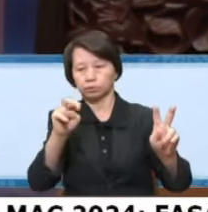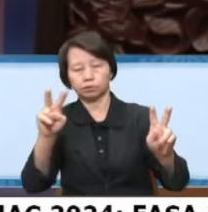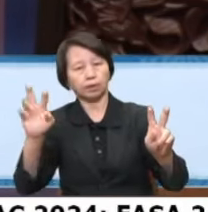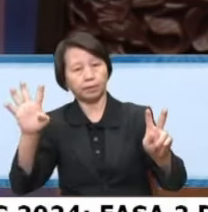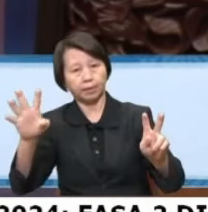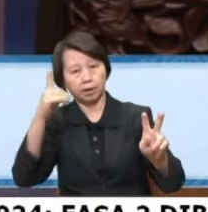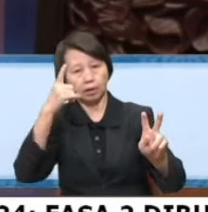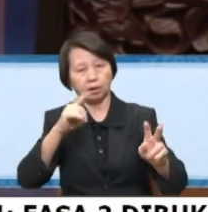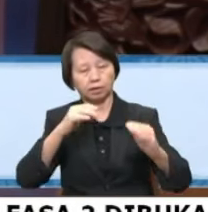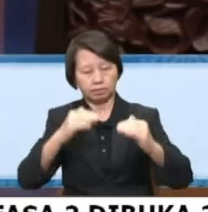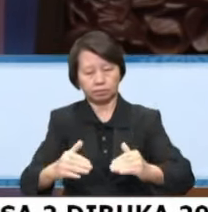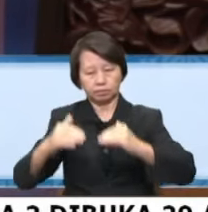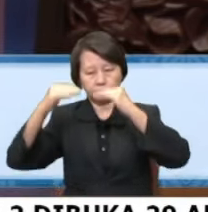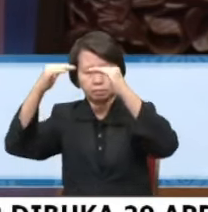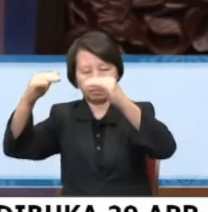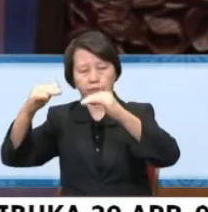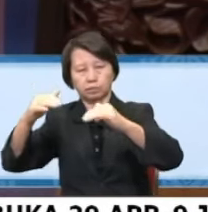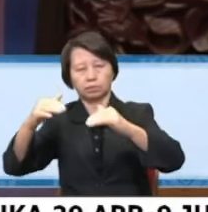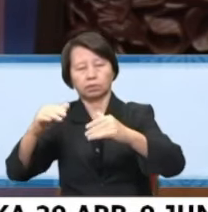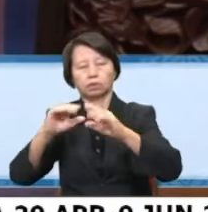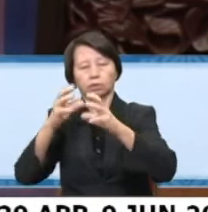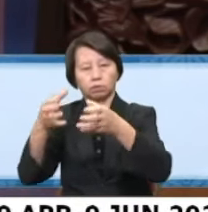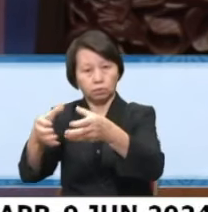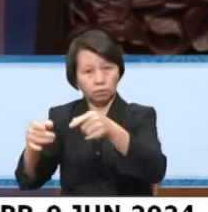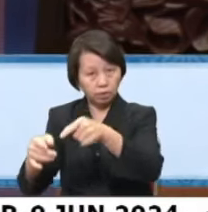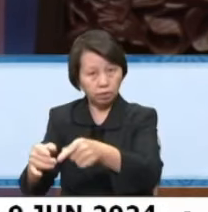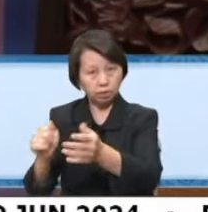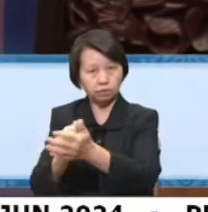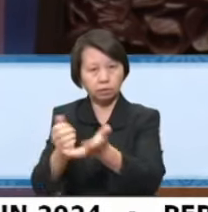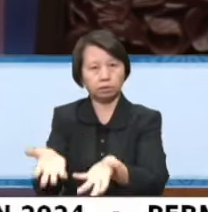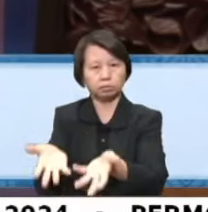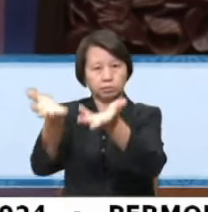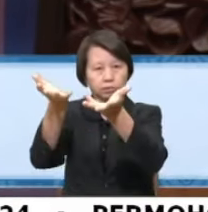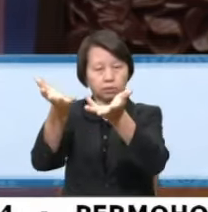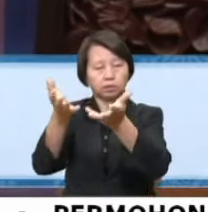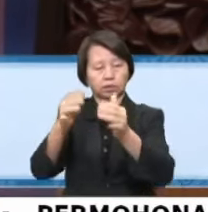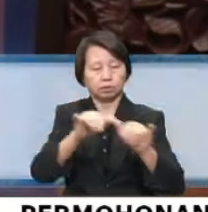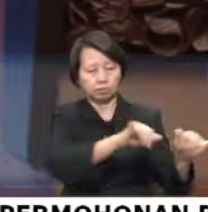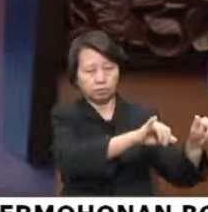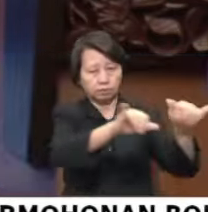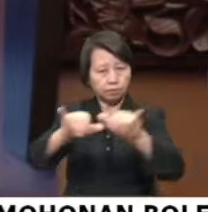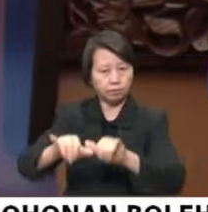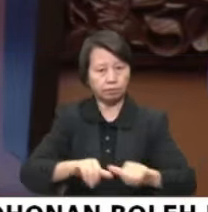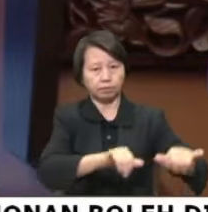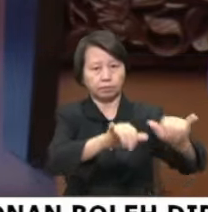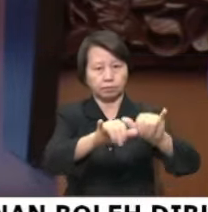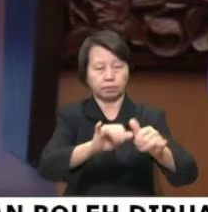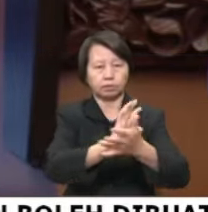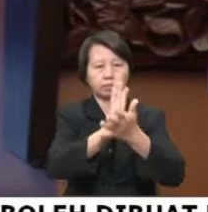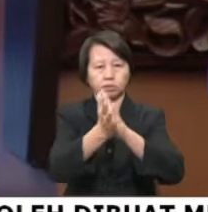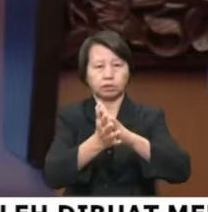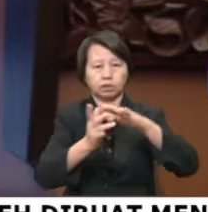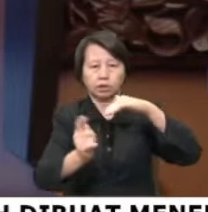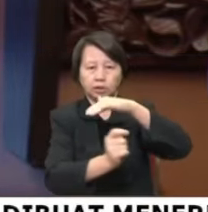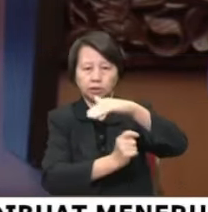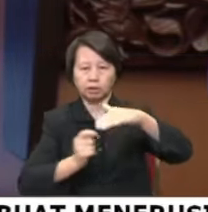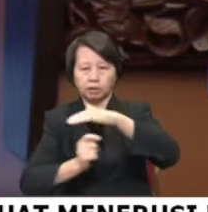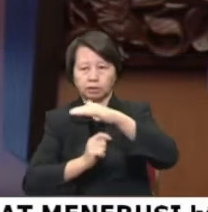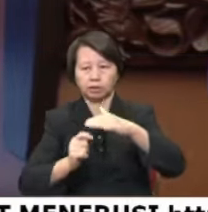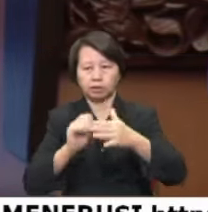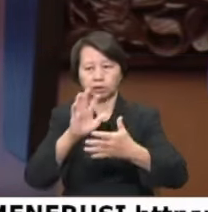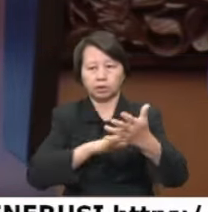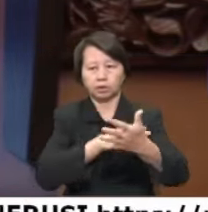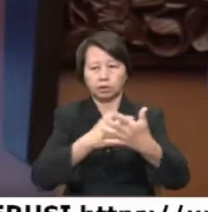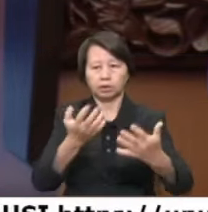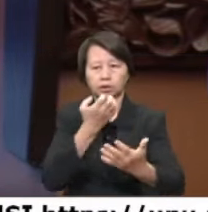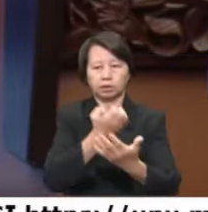untuk mengangkat taraf ekonomi golongan rentan dan menjunjung prinsip kesaksamaan yang menjadi teras kepada kerangka